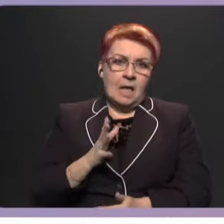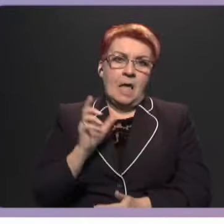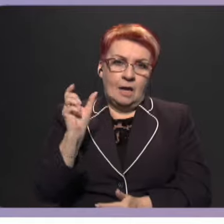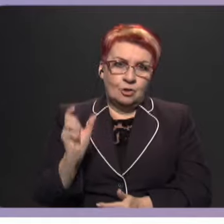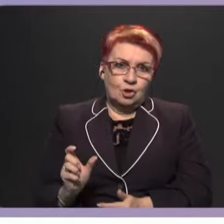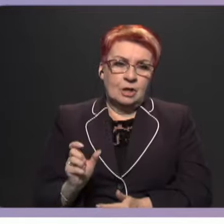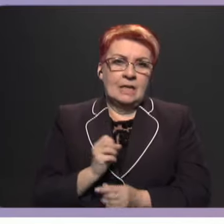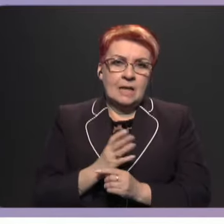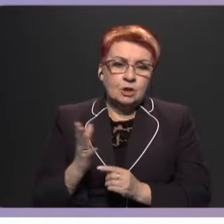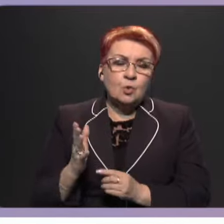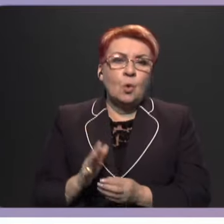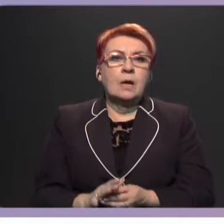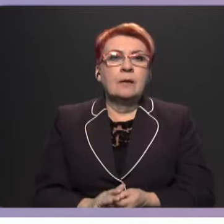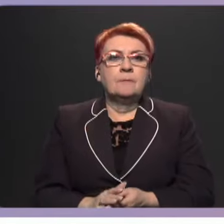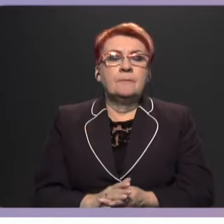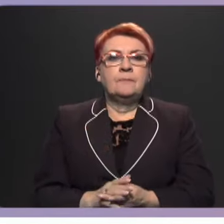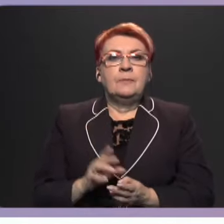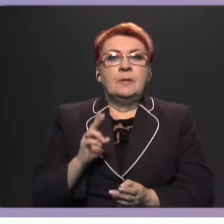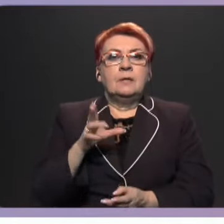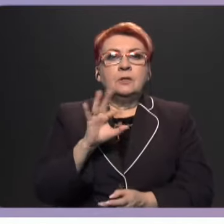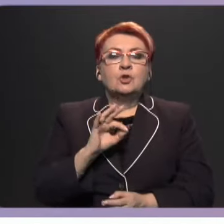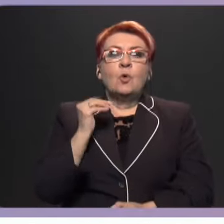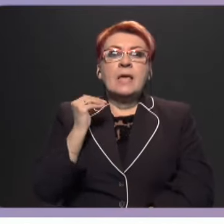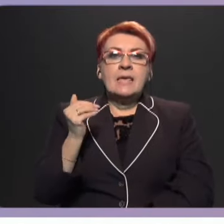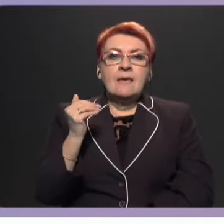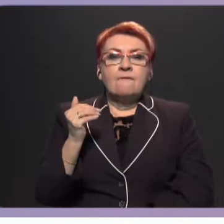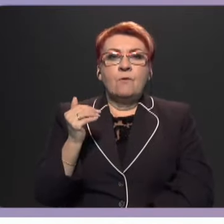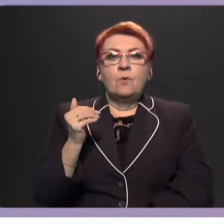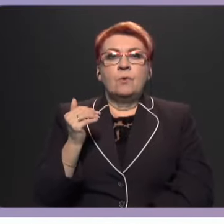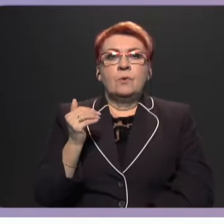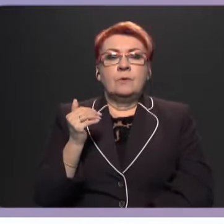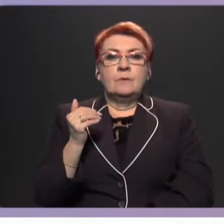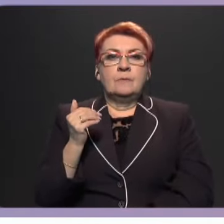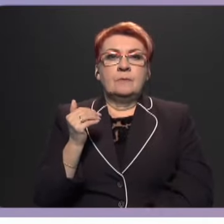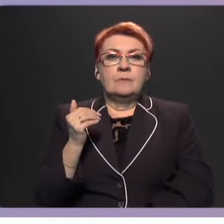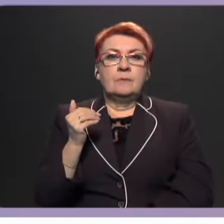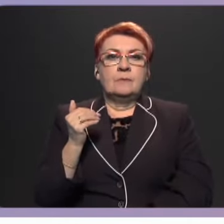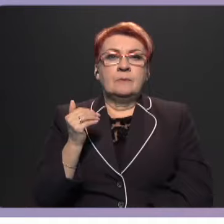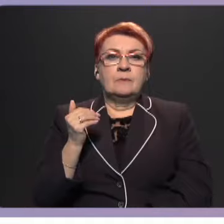что его дома